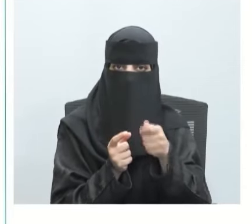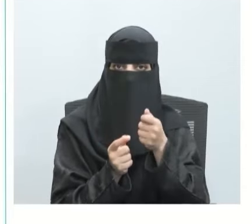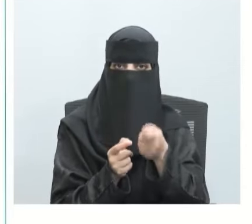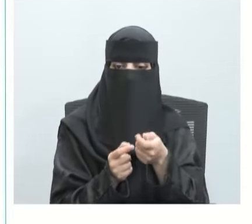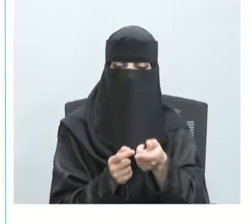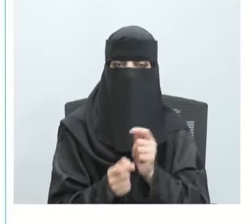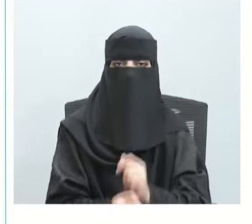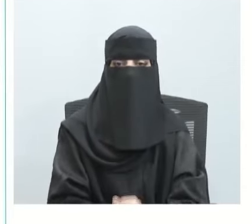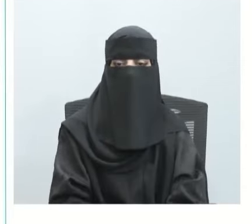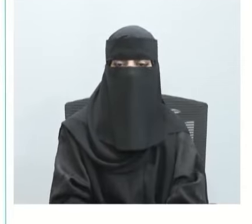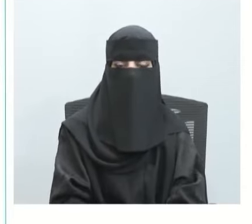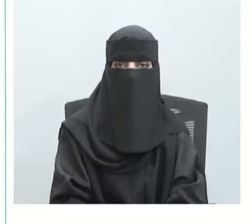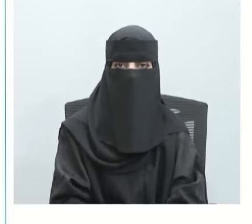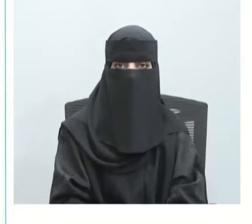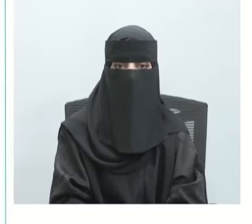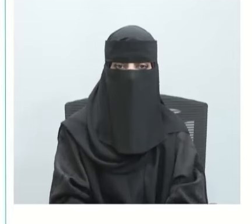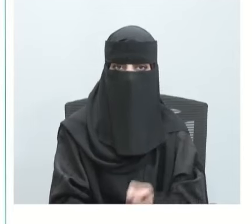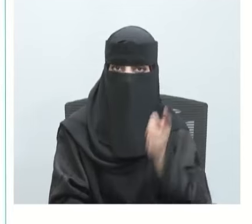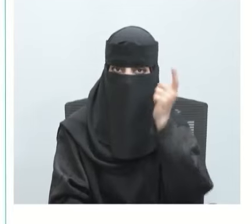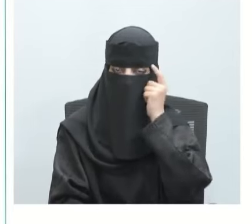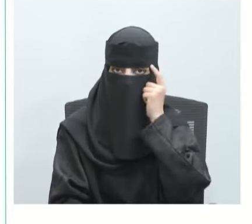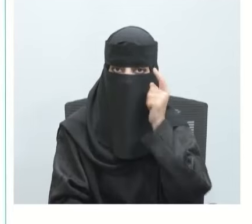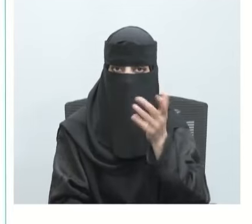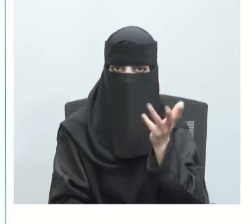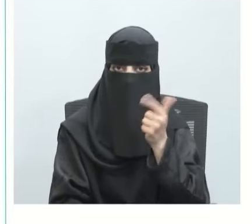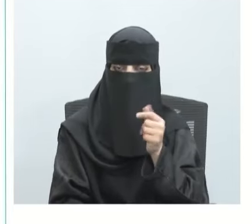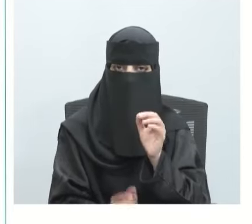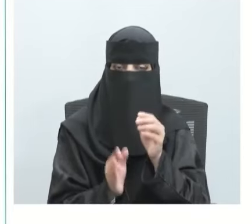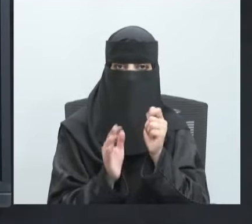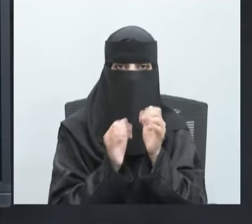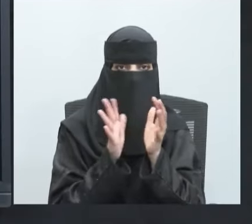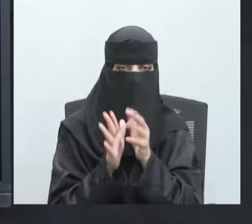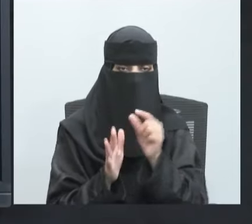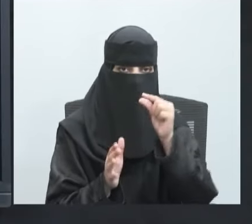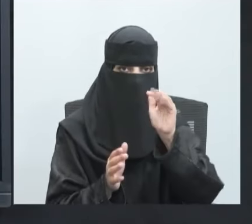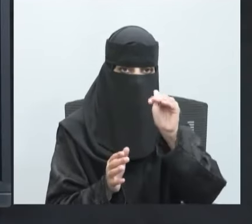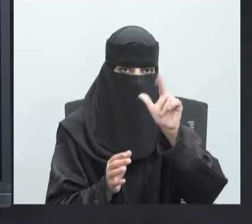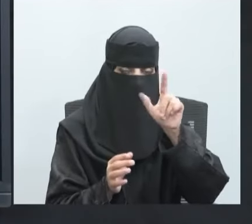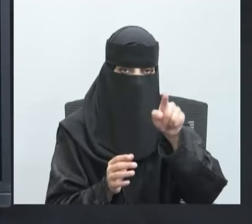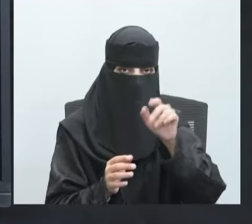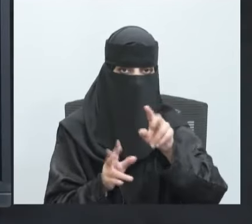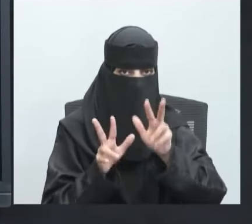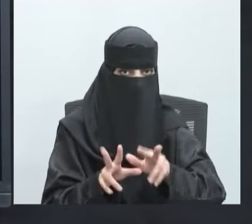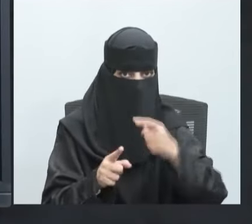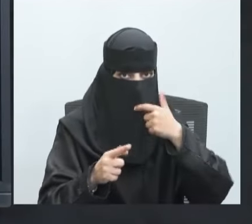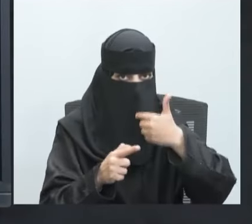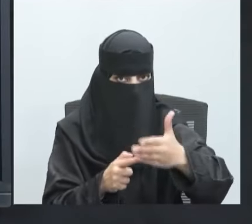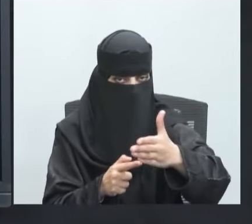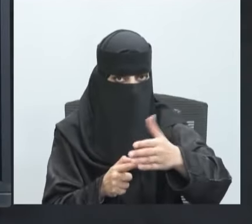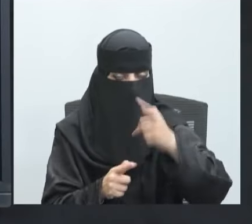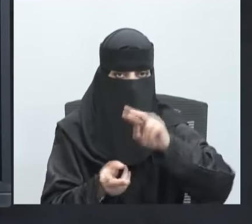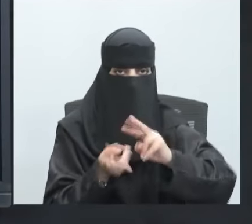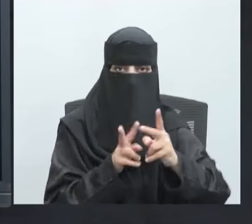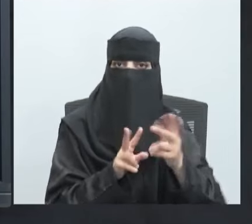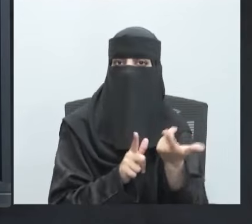هذا المبلغ مهم جدا معرفه الدخل بالتحديد وهل هذا الدخل هو دخل ثابت او انه دخل